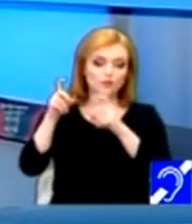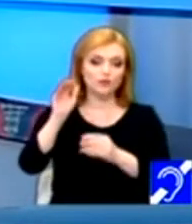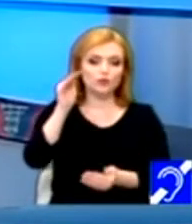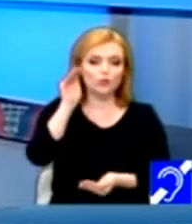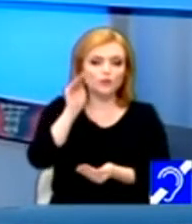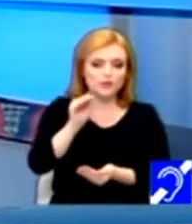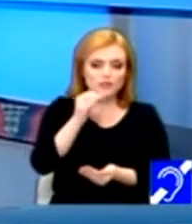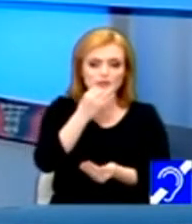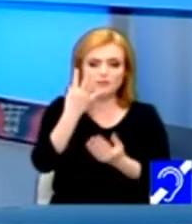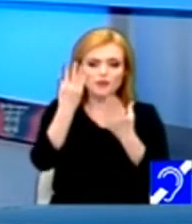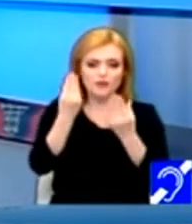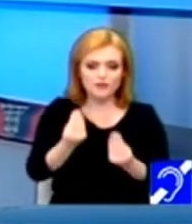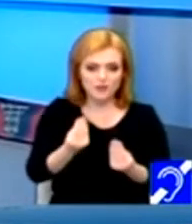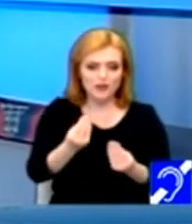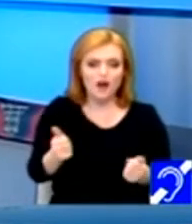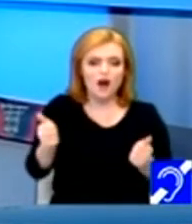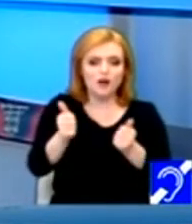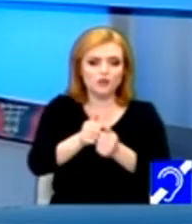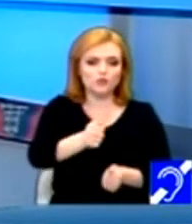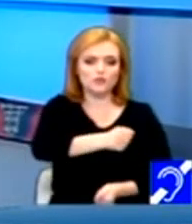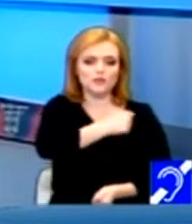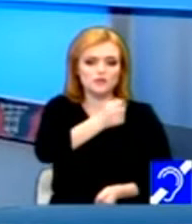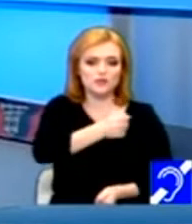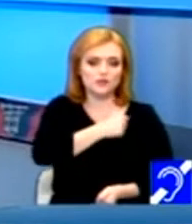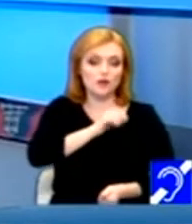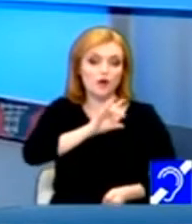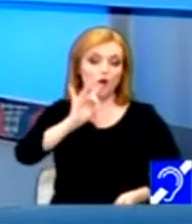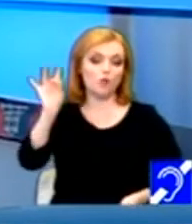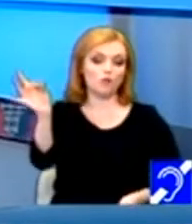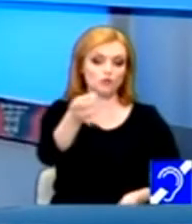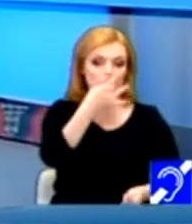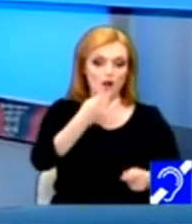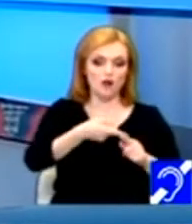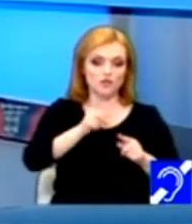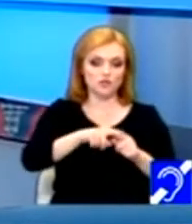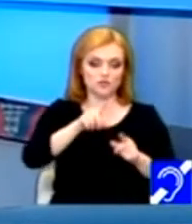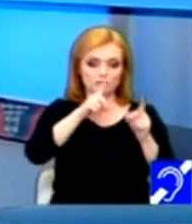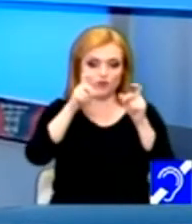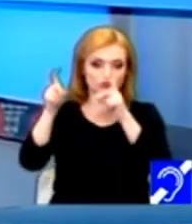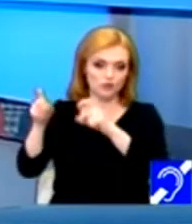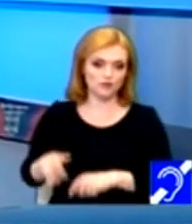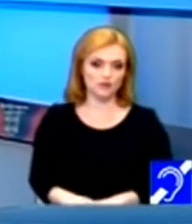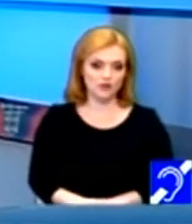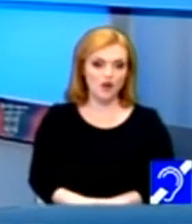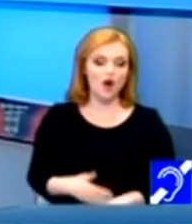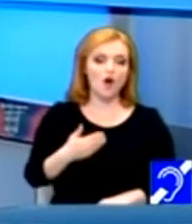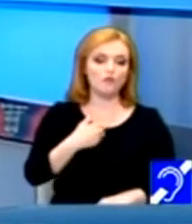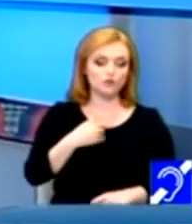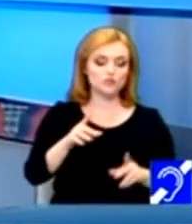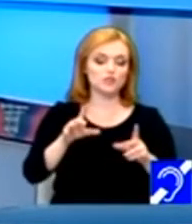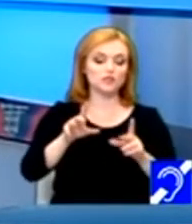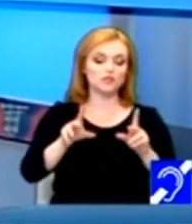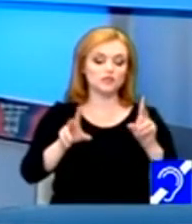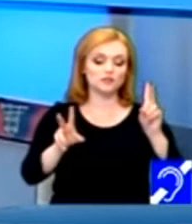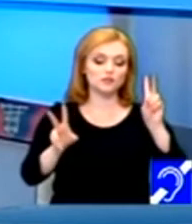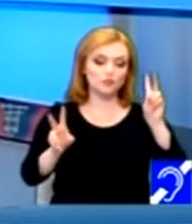numai câteva zile alături de doi soldați înarmați a făcut înconjurul lumii. Victoria avea să fie numită copilul Revoluției, iar